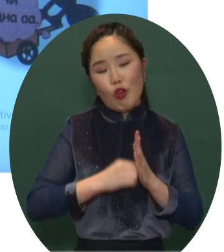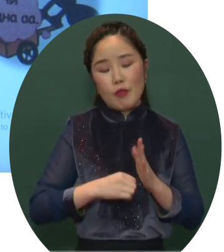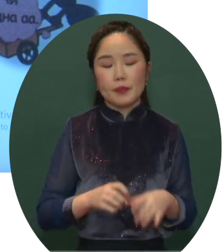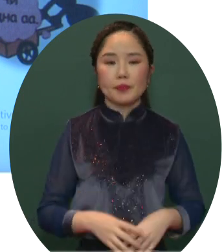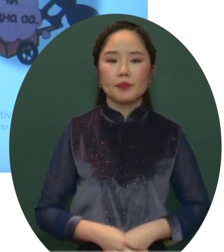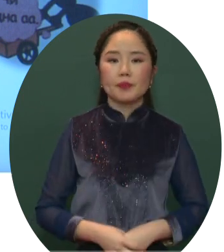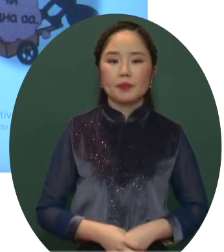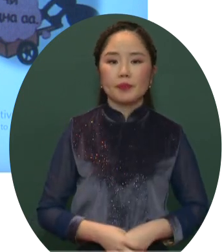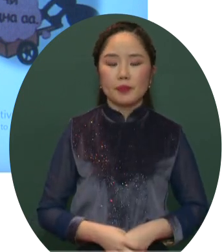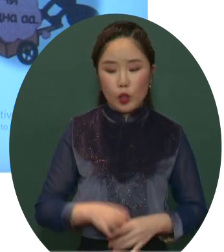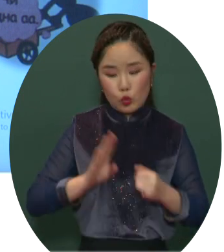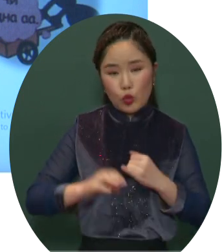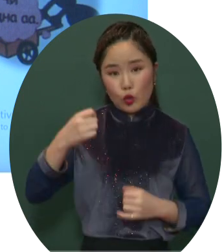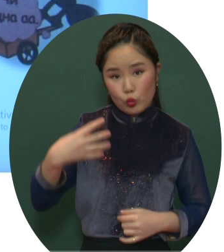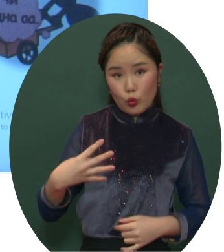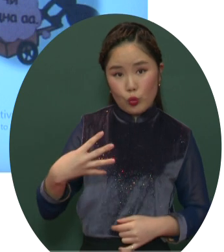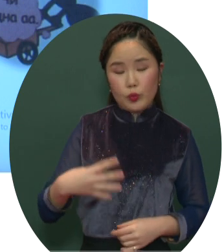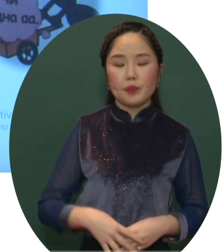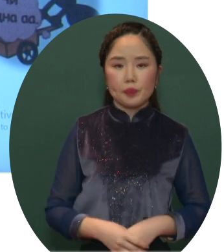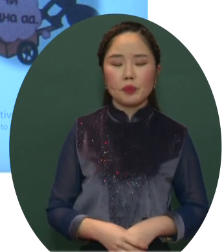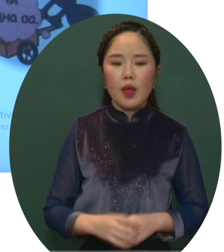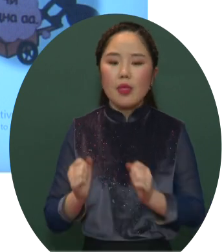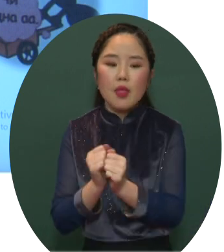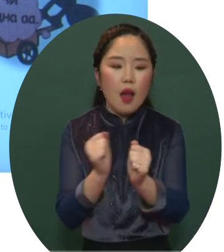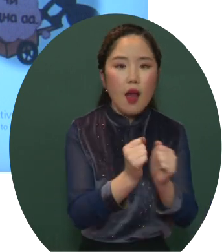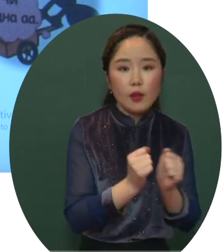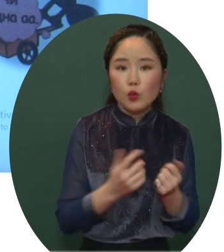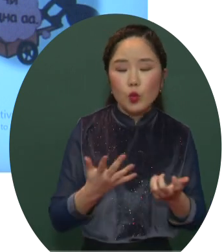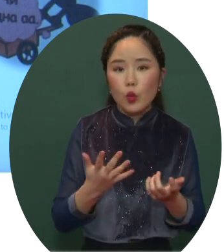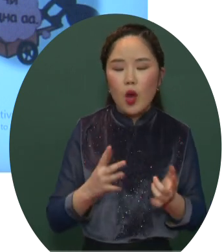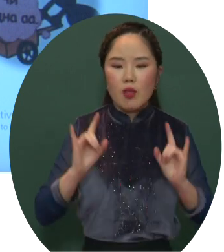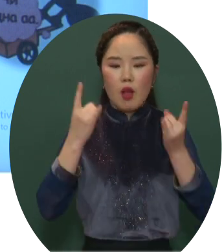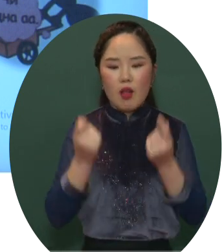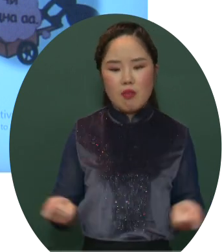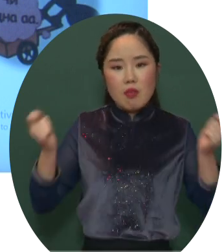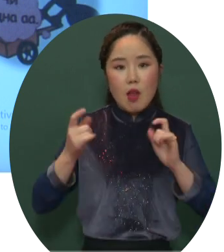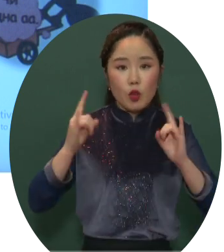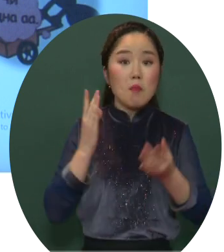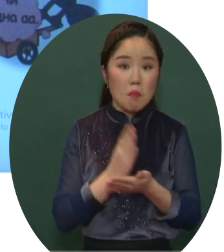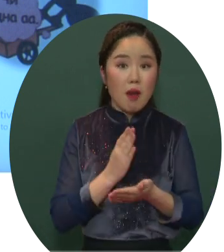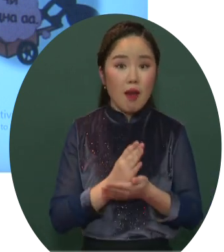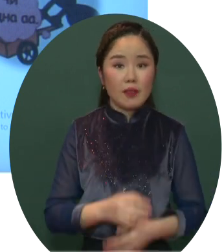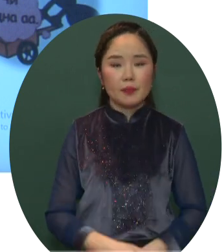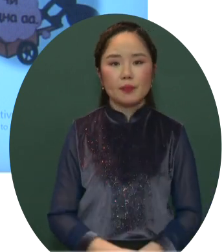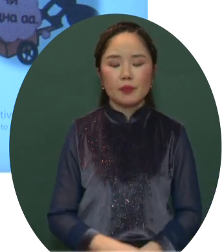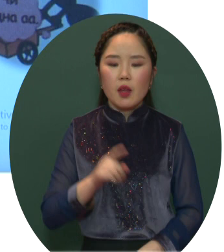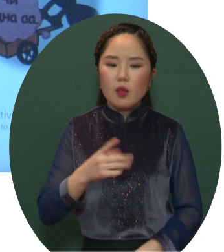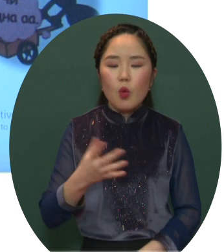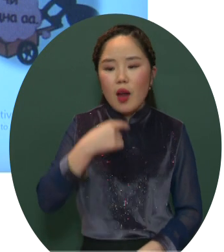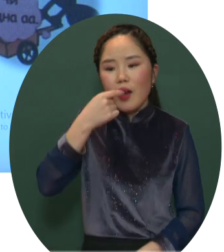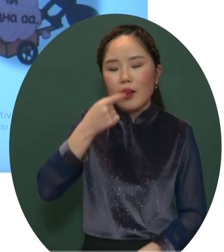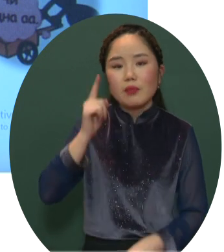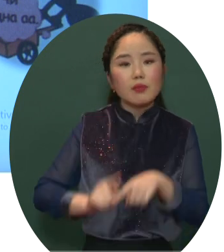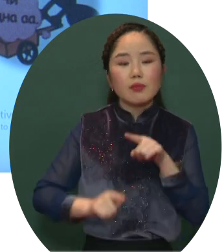хүүхдүүдээ. Сүүлийн зураг буюу найзууд хүүхдүүд дээс тоглож байх үед юу гэж хэлэх